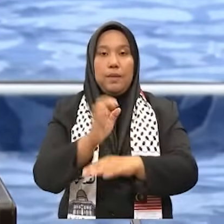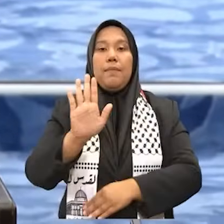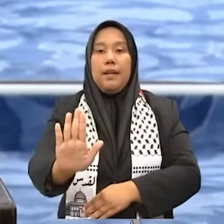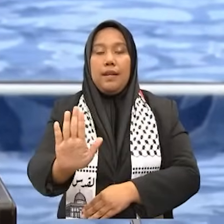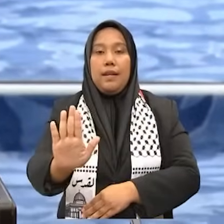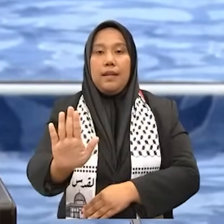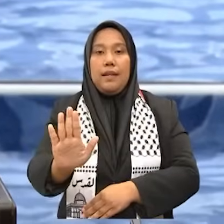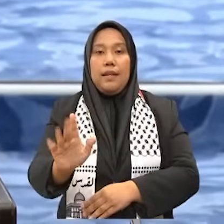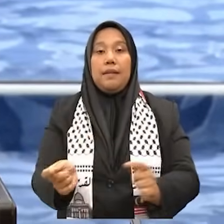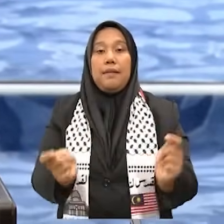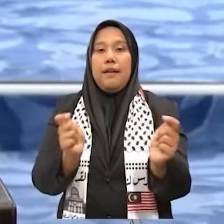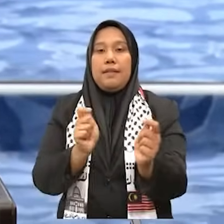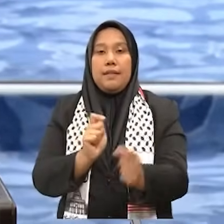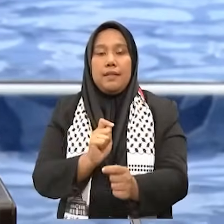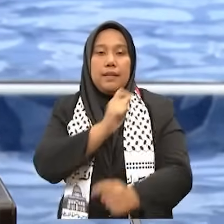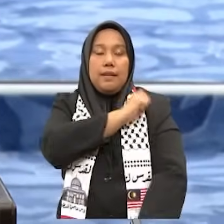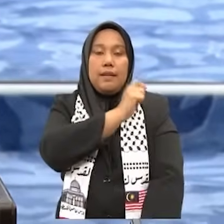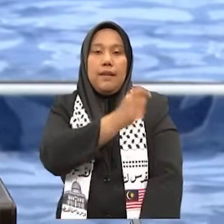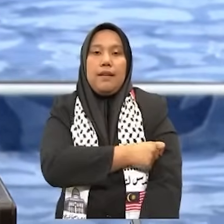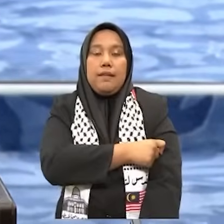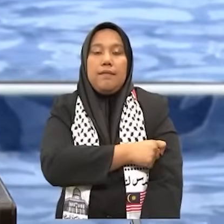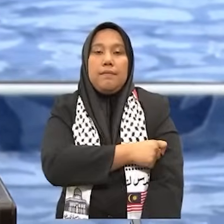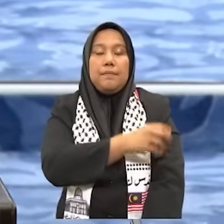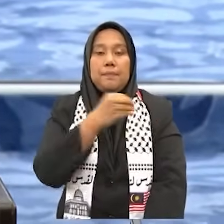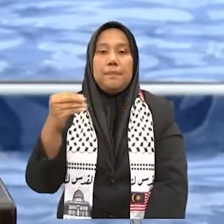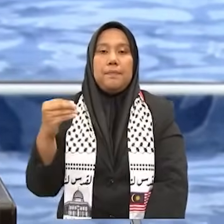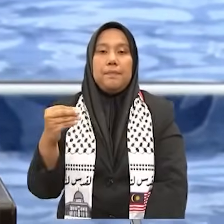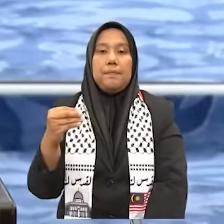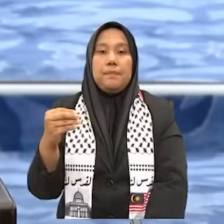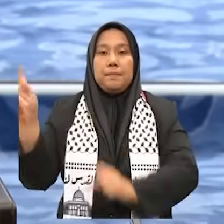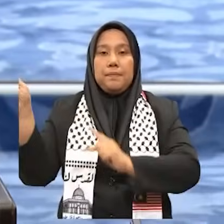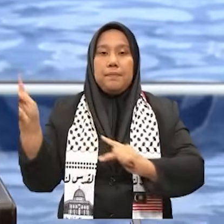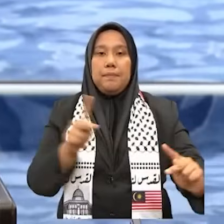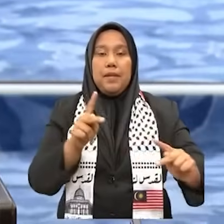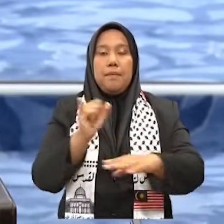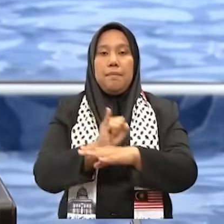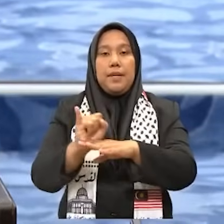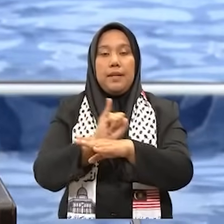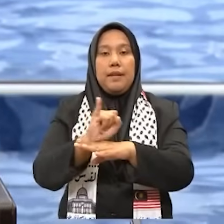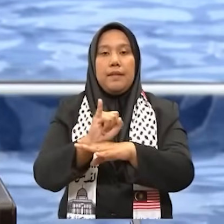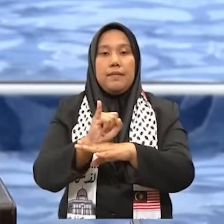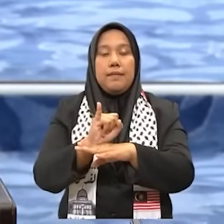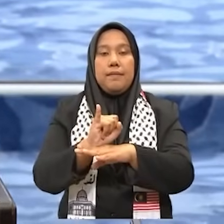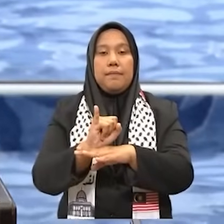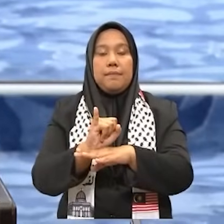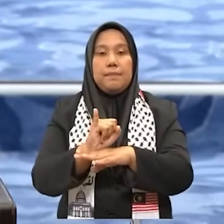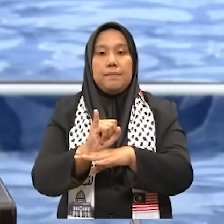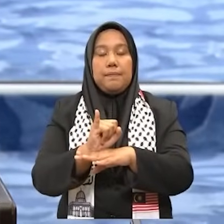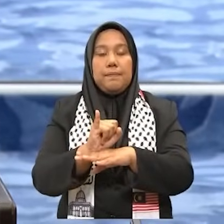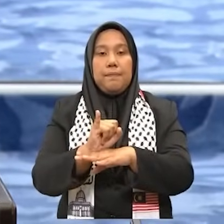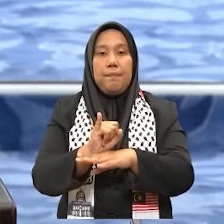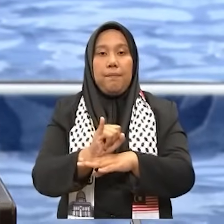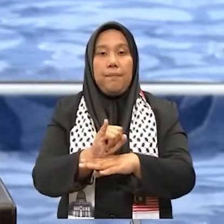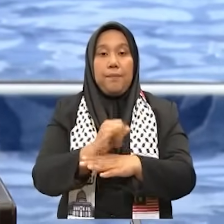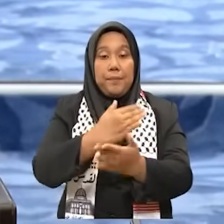transisi tenaga dan juga pelan perindustrian dan